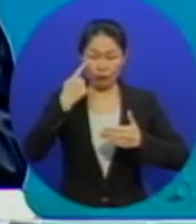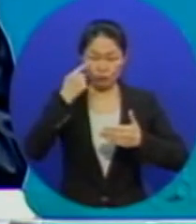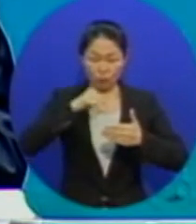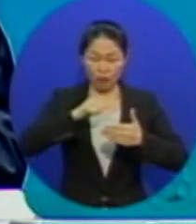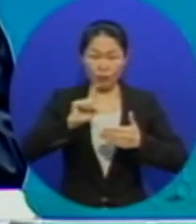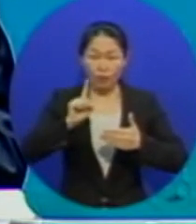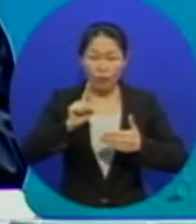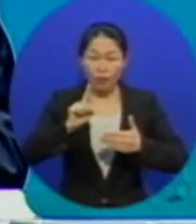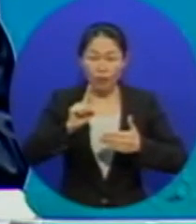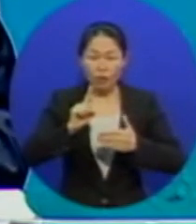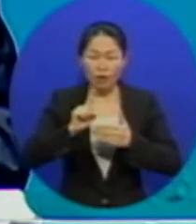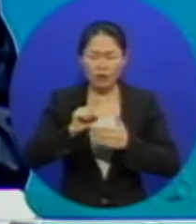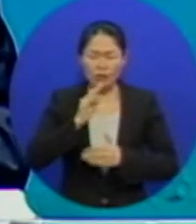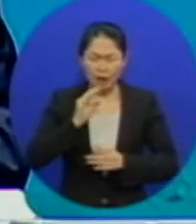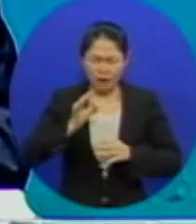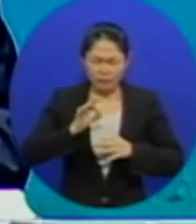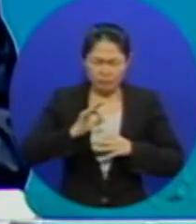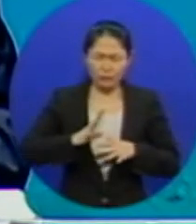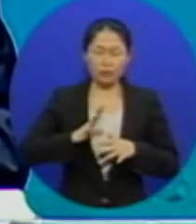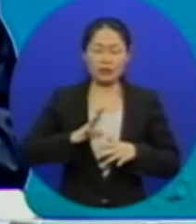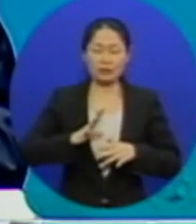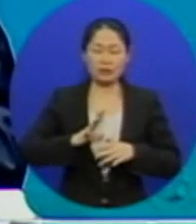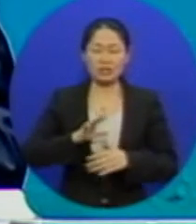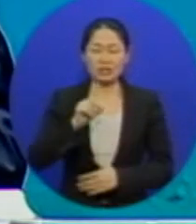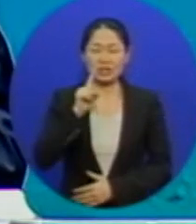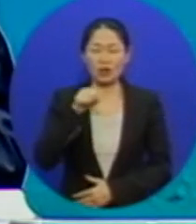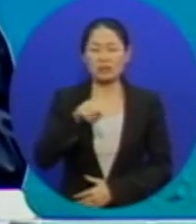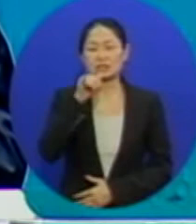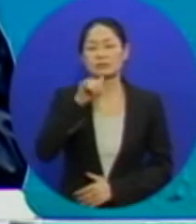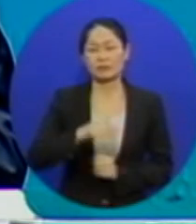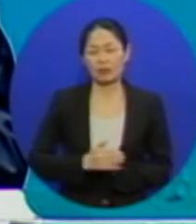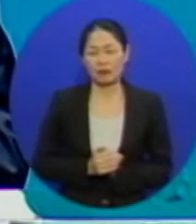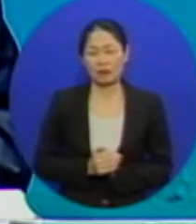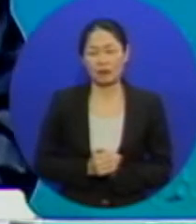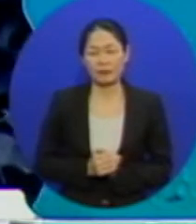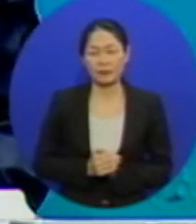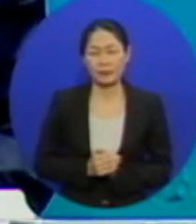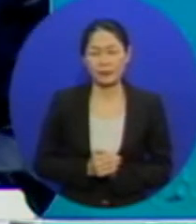뭔가 깜짝 놀라는 것이 있어요